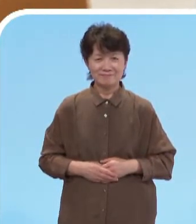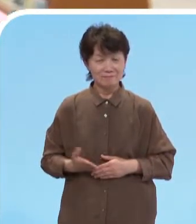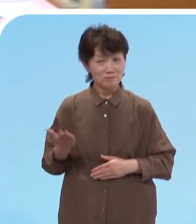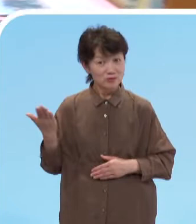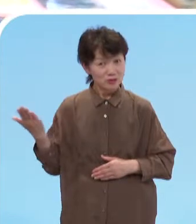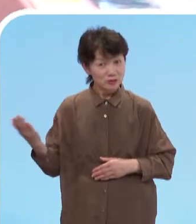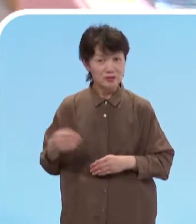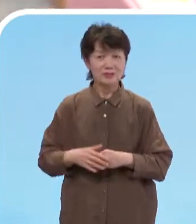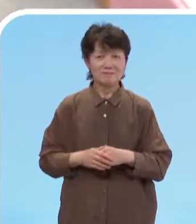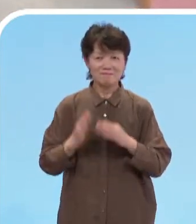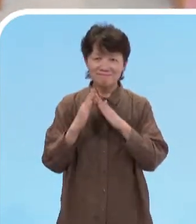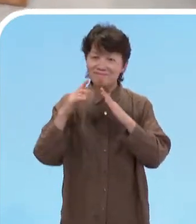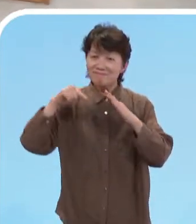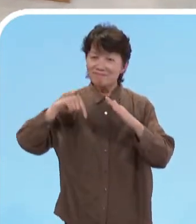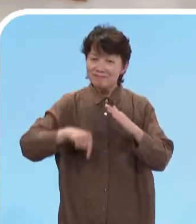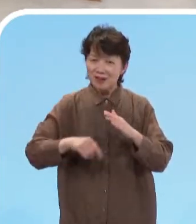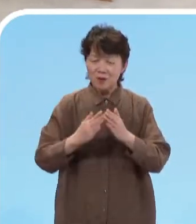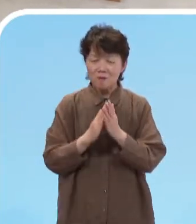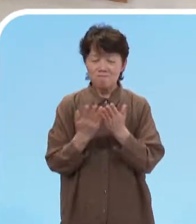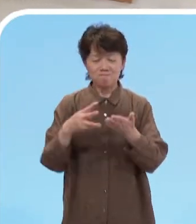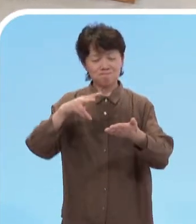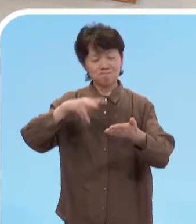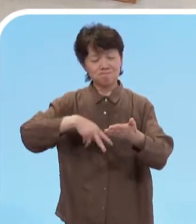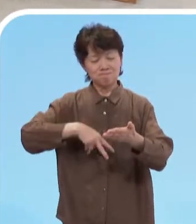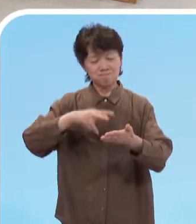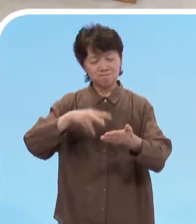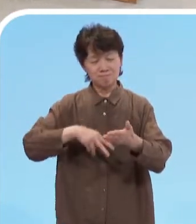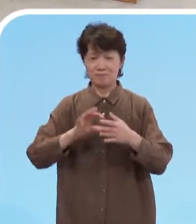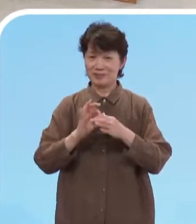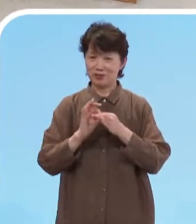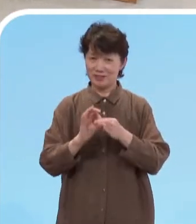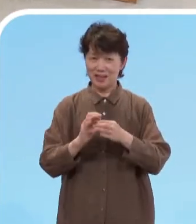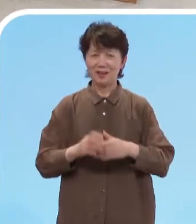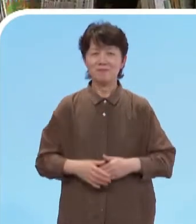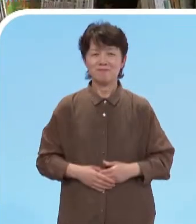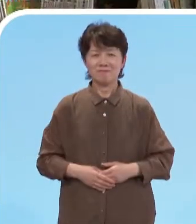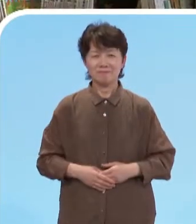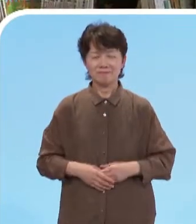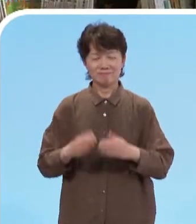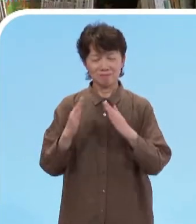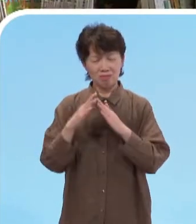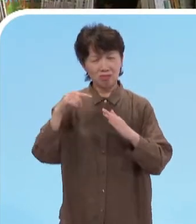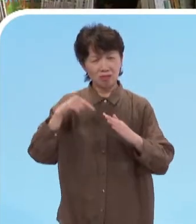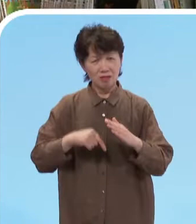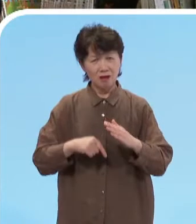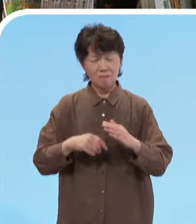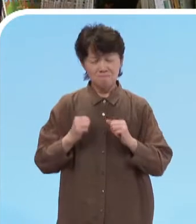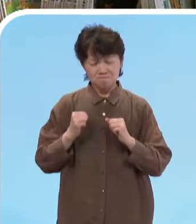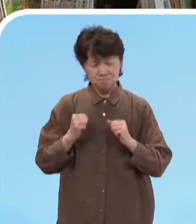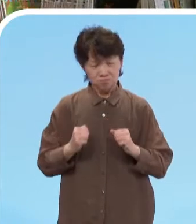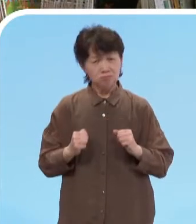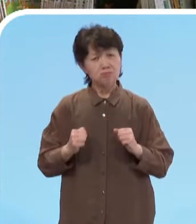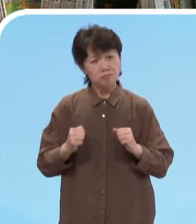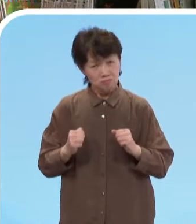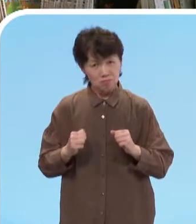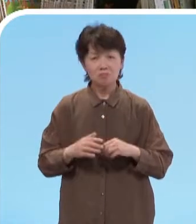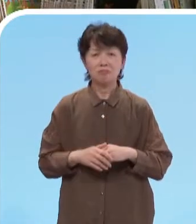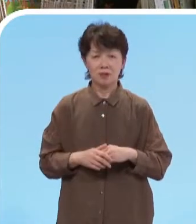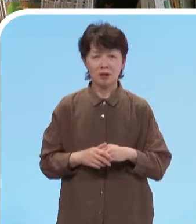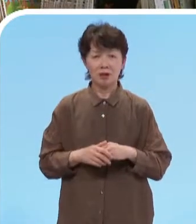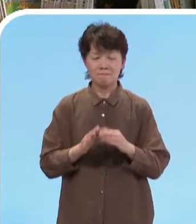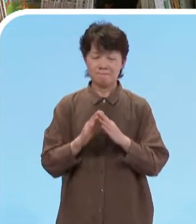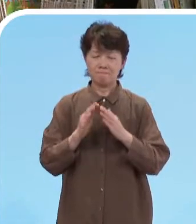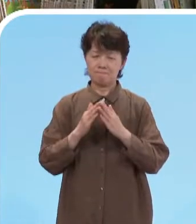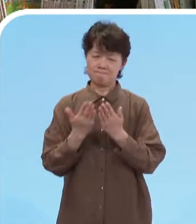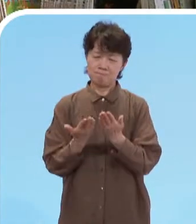さて次にお家での読書についてお聞きしました。 お家での時間もたっぷりあるので、改